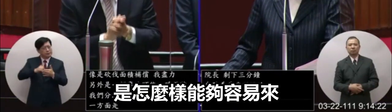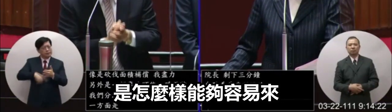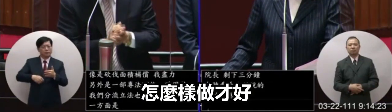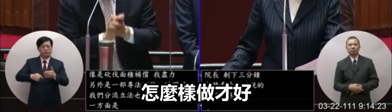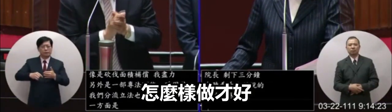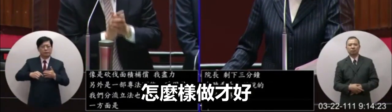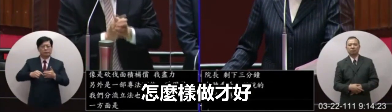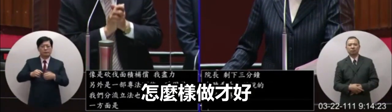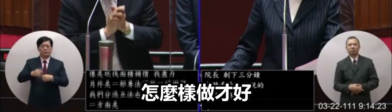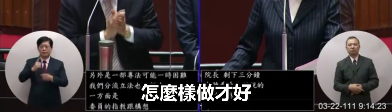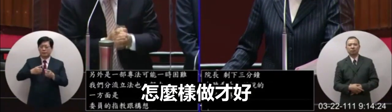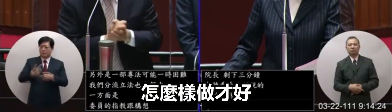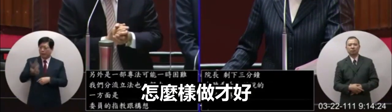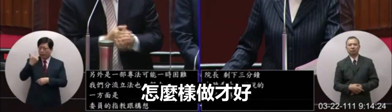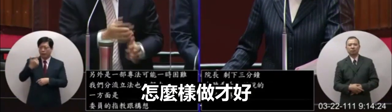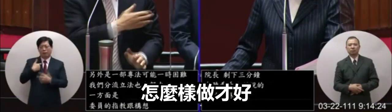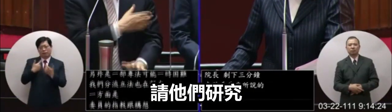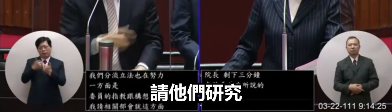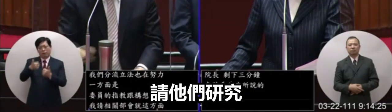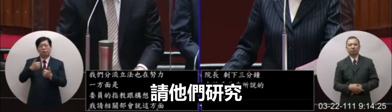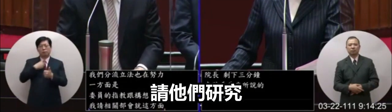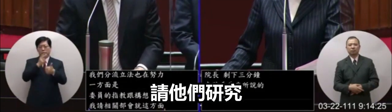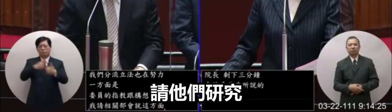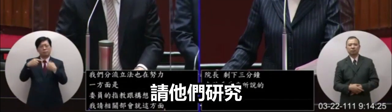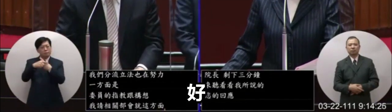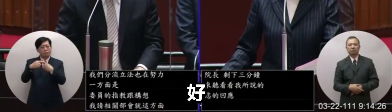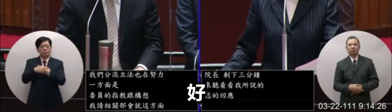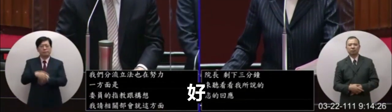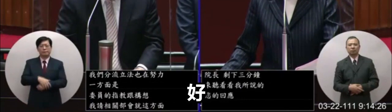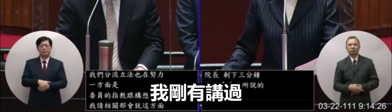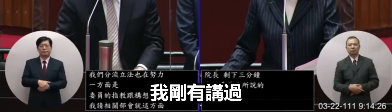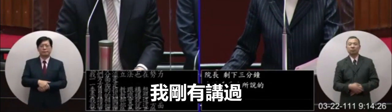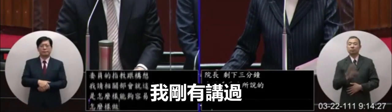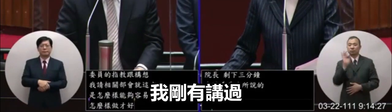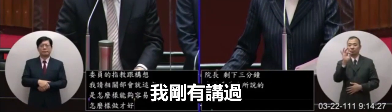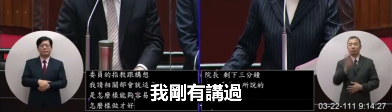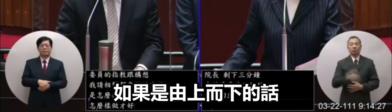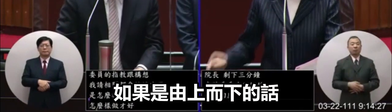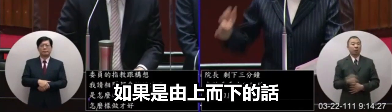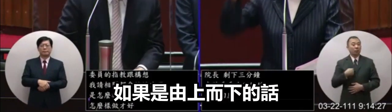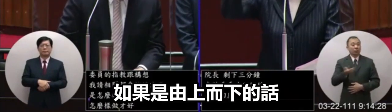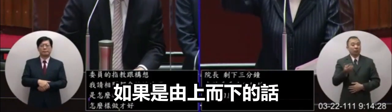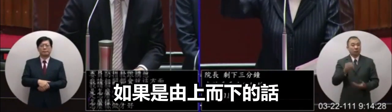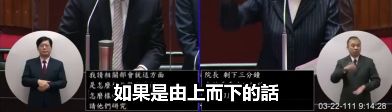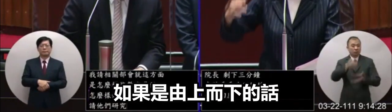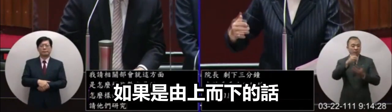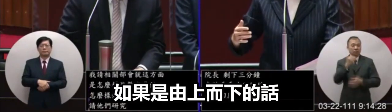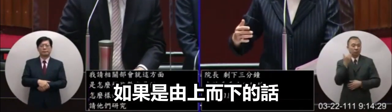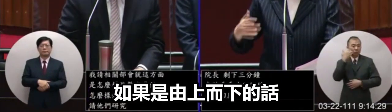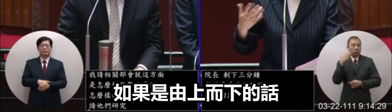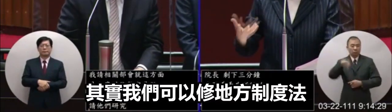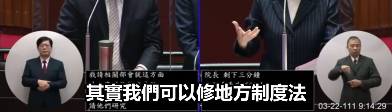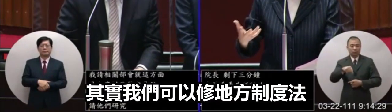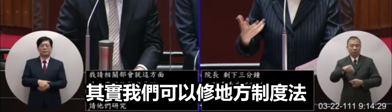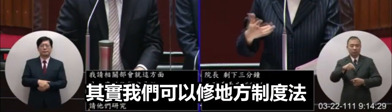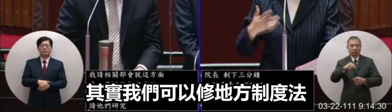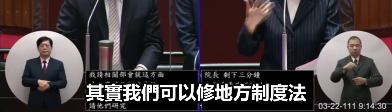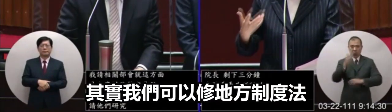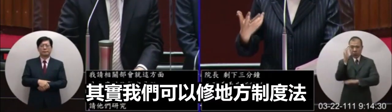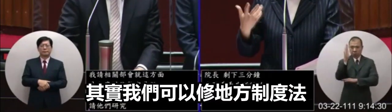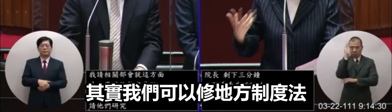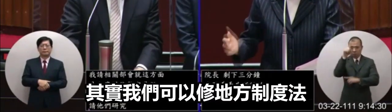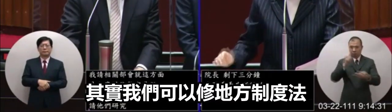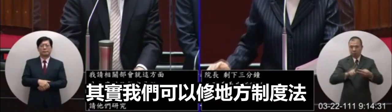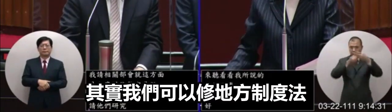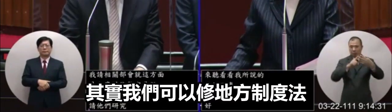来怎么样做才好，请他们研究。 好，我刚有讲过，如果是由上而下的话，其实呢我们